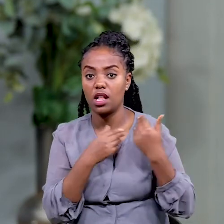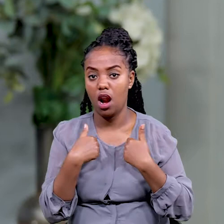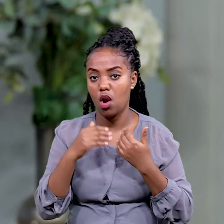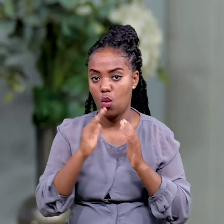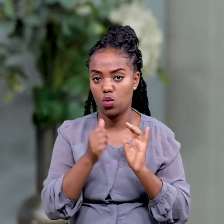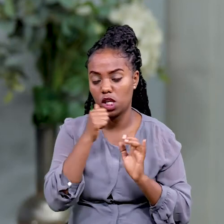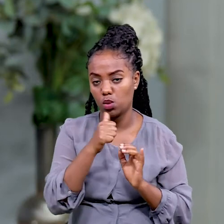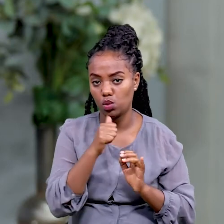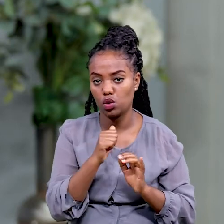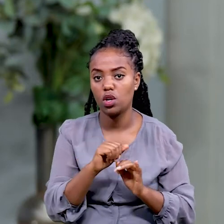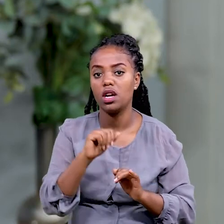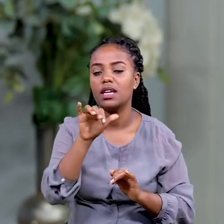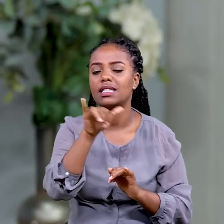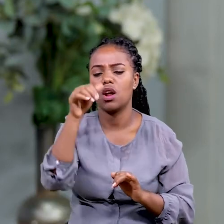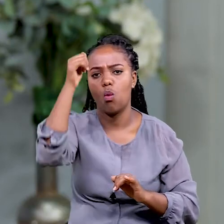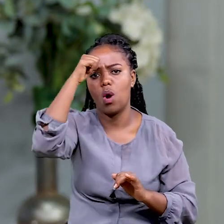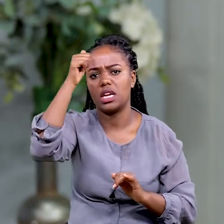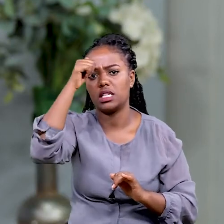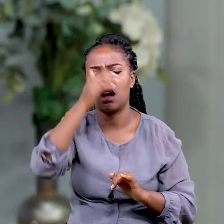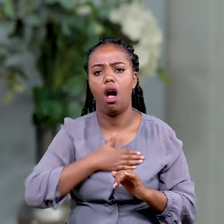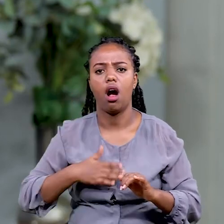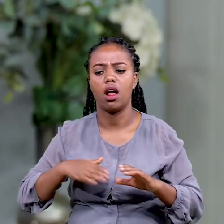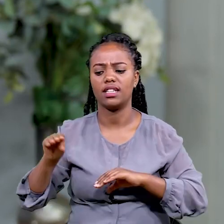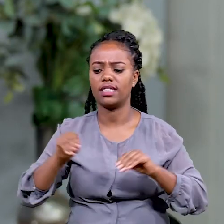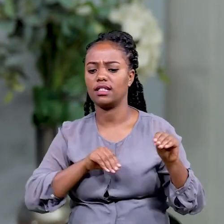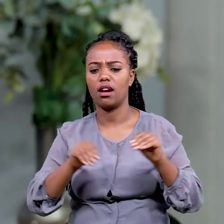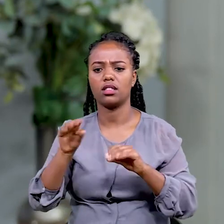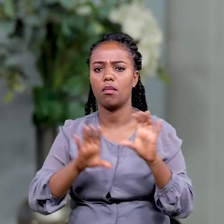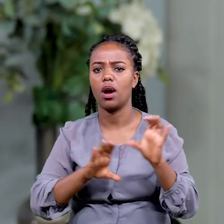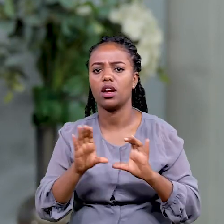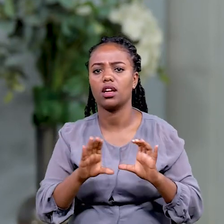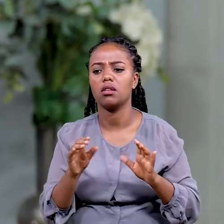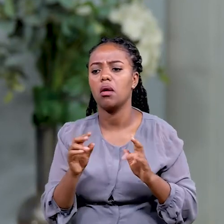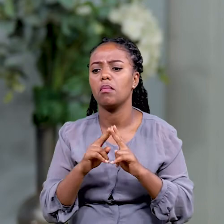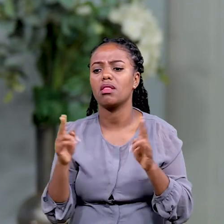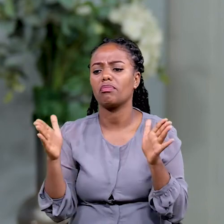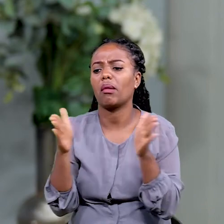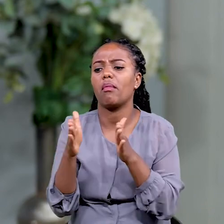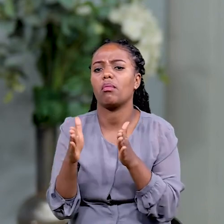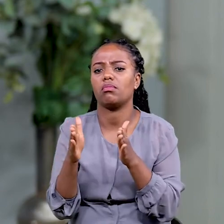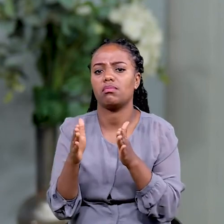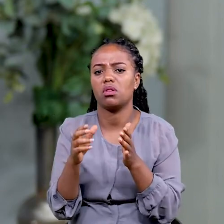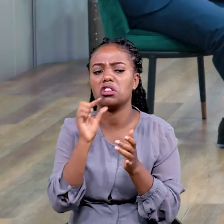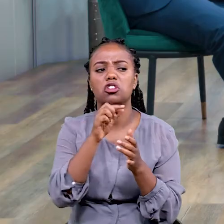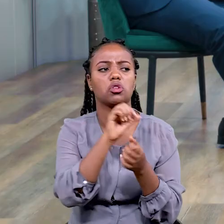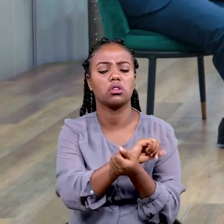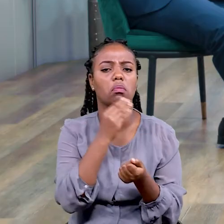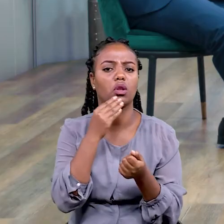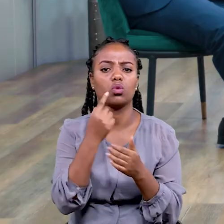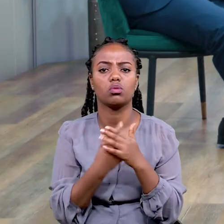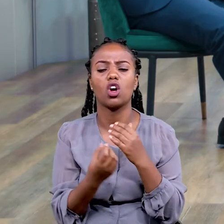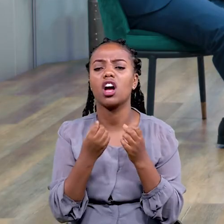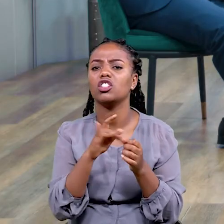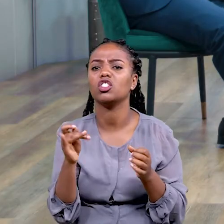ሆነው በአንድ እንደ ወንዶቹ የአካል እንቅስቃሴ ለማድረግ በውስን ማረሚያ ቤቶች ካልሆነ በስተቀር በበርካታ